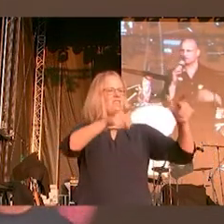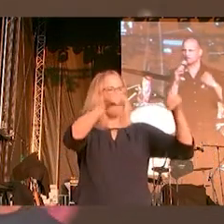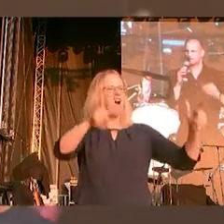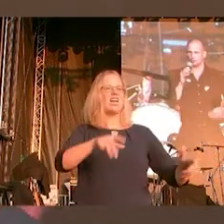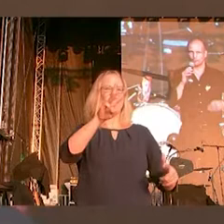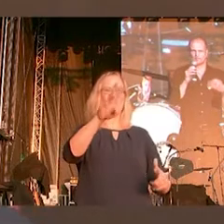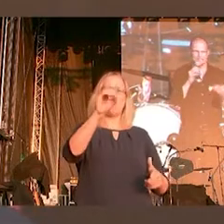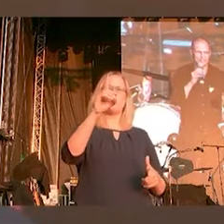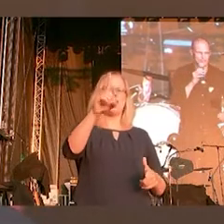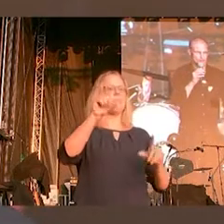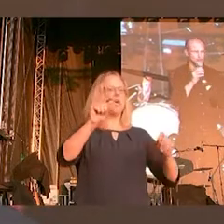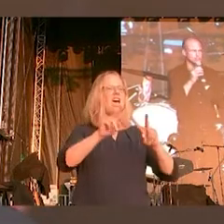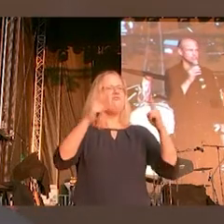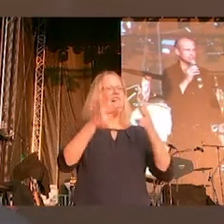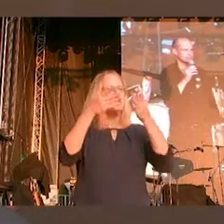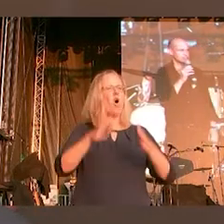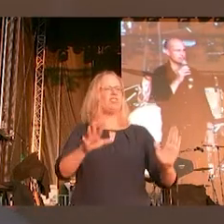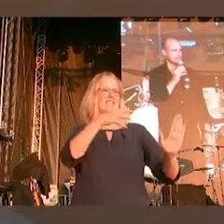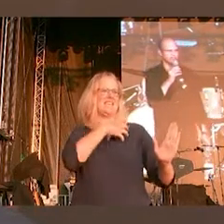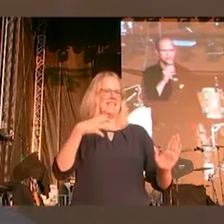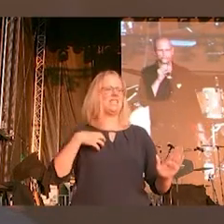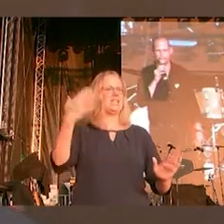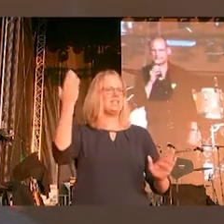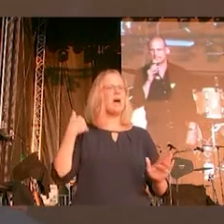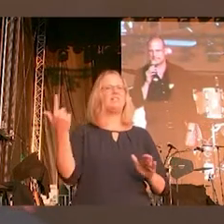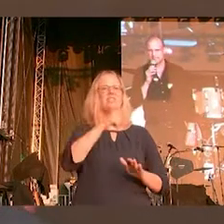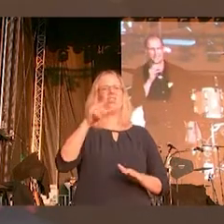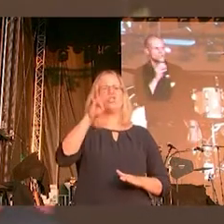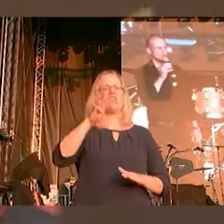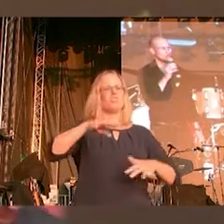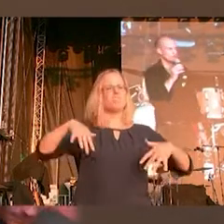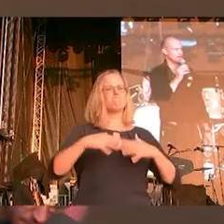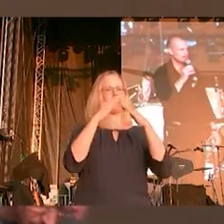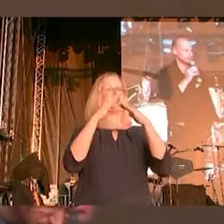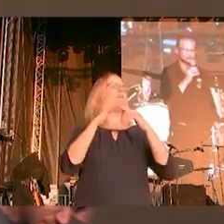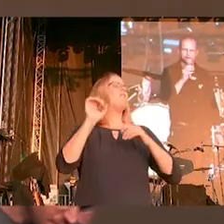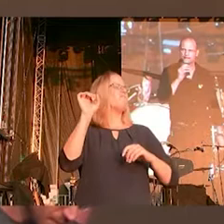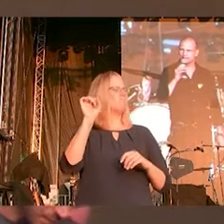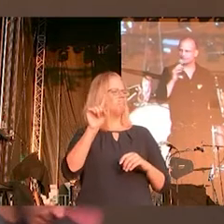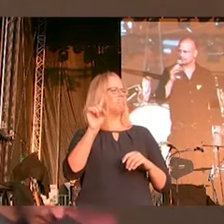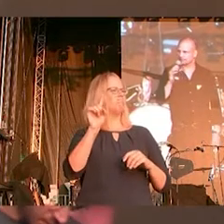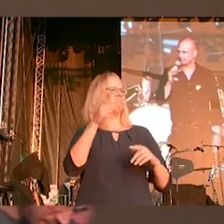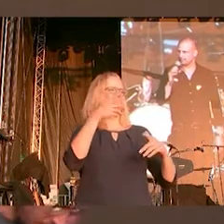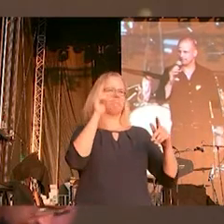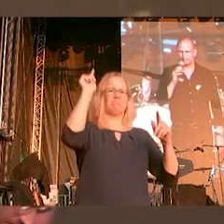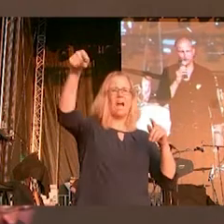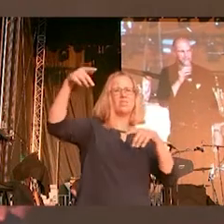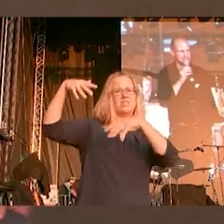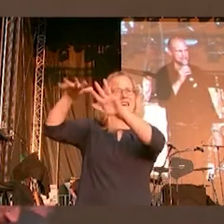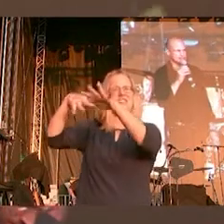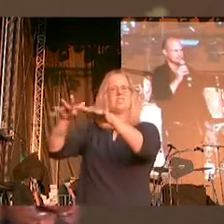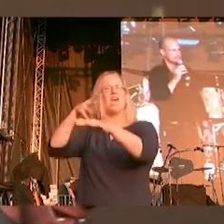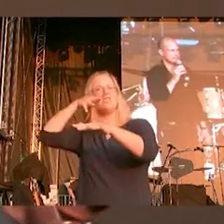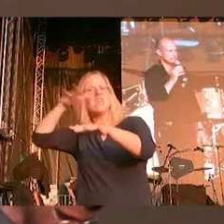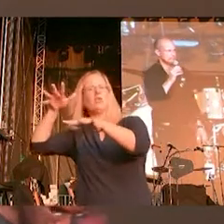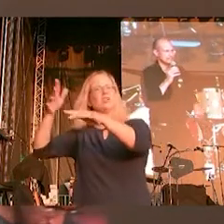für Weltoffenes Dresden und wurde gegründet 2014 als Reaktion auf demonstrierende